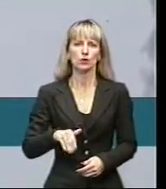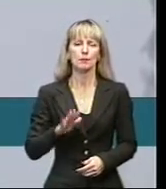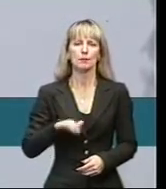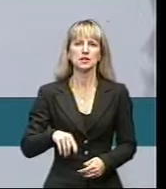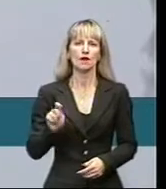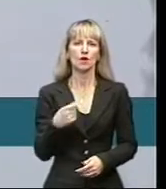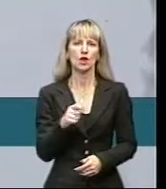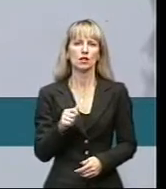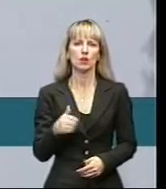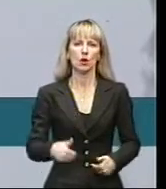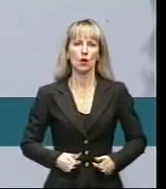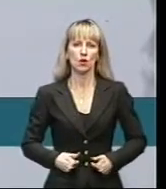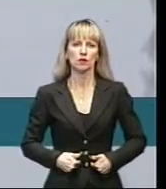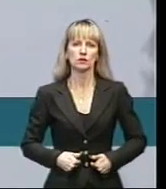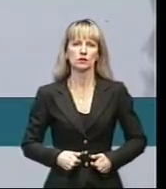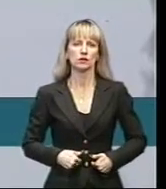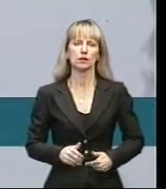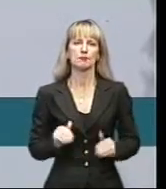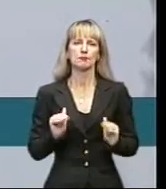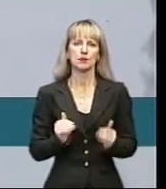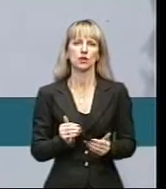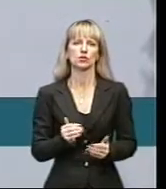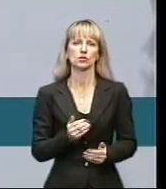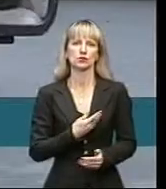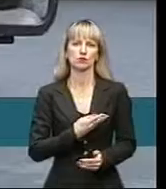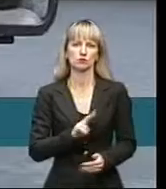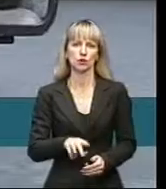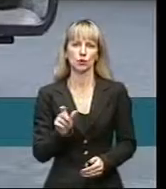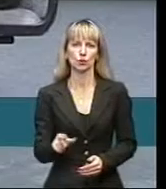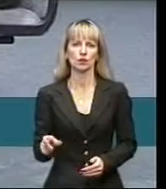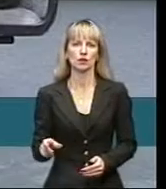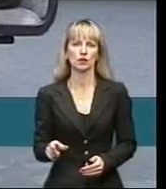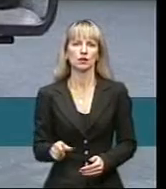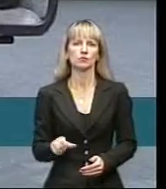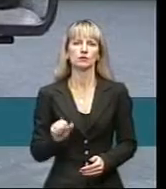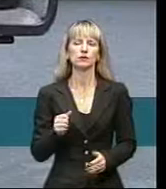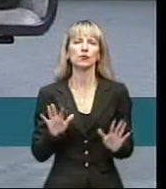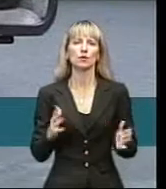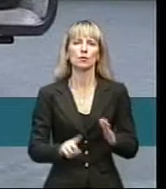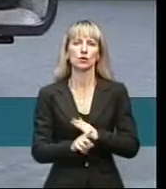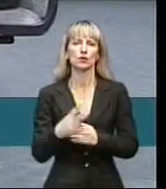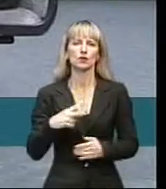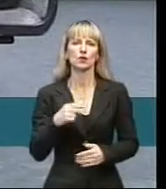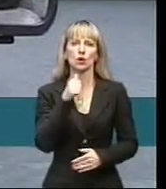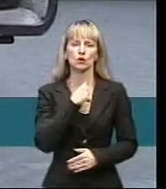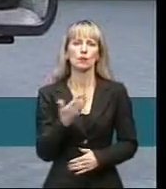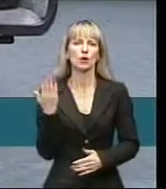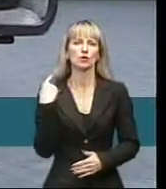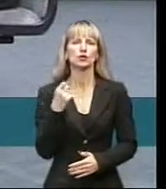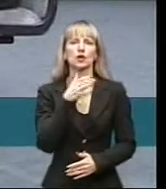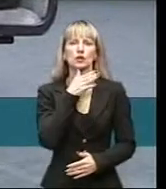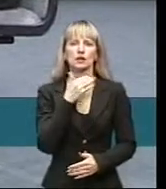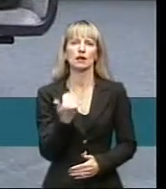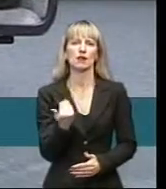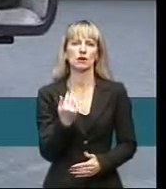голод, ну, менше загиблих саме так. А події початку 20-х років минулого століття, на